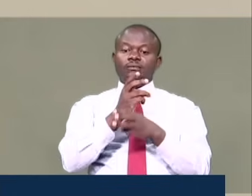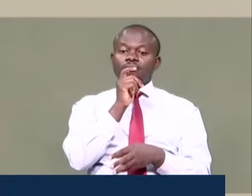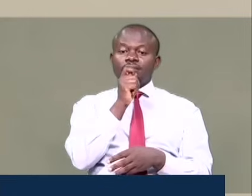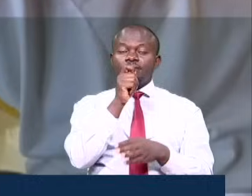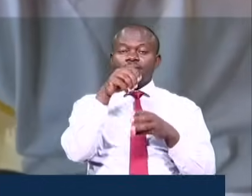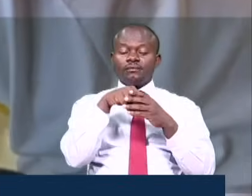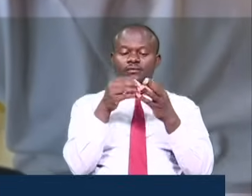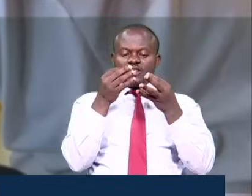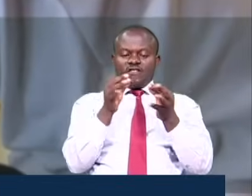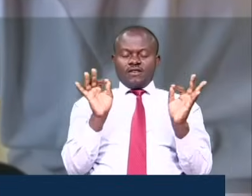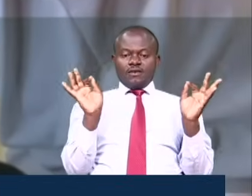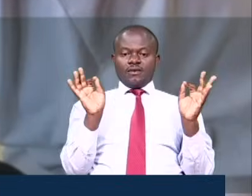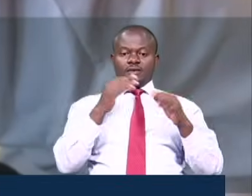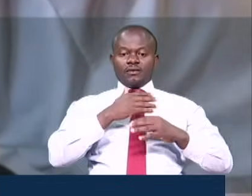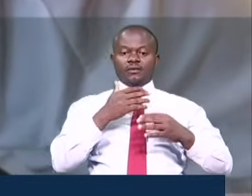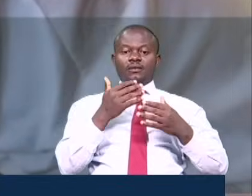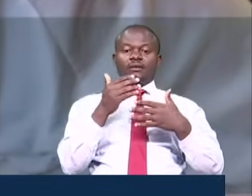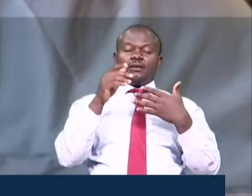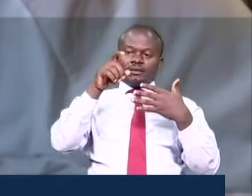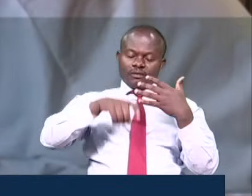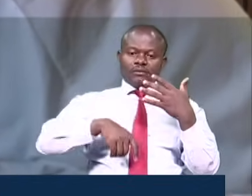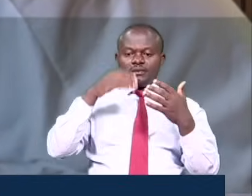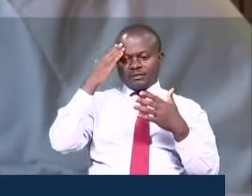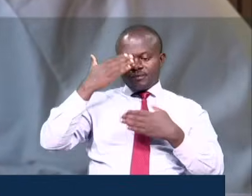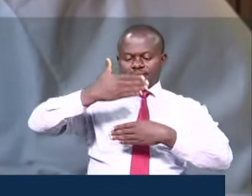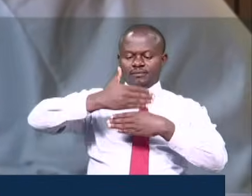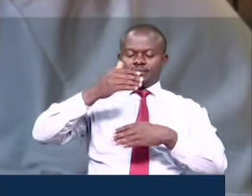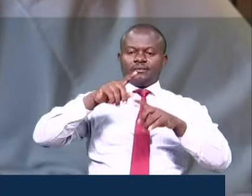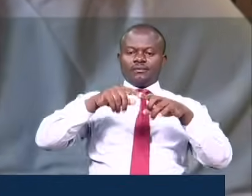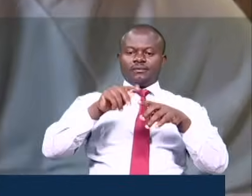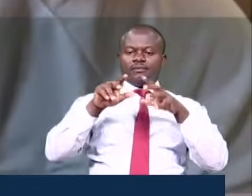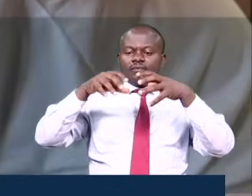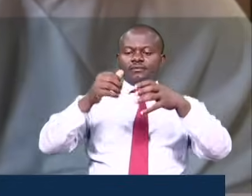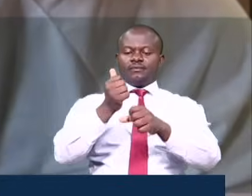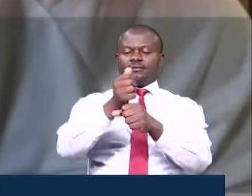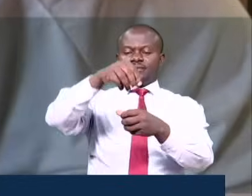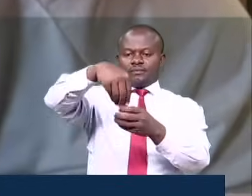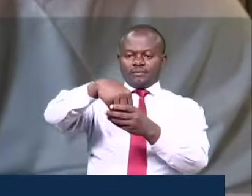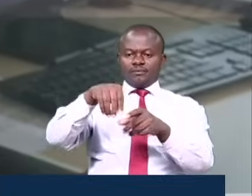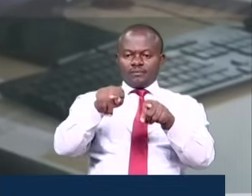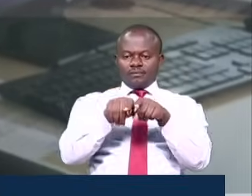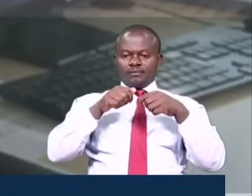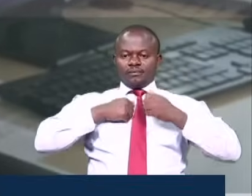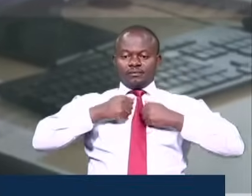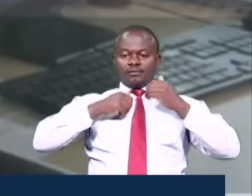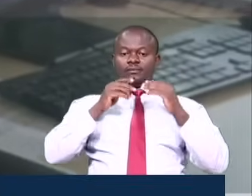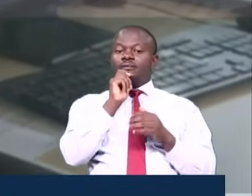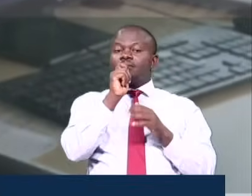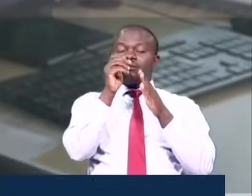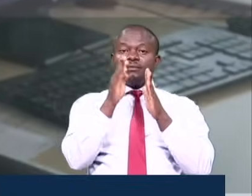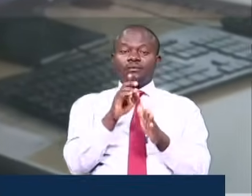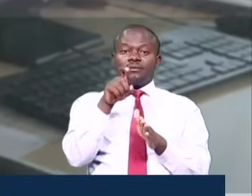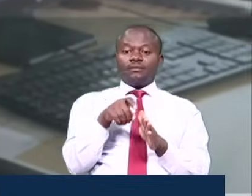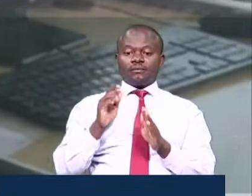mu bwigenge n'ubwisanzure rigomba kumenya imipaka bitewe na sosiyete rikoreramo nk'aho mu Rwanda umunyamakuru